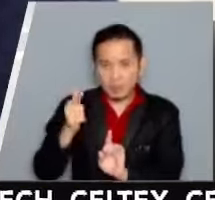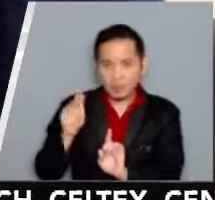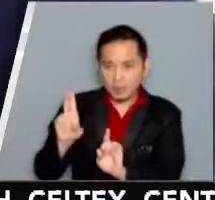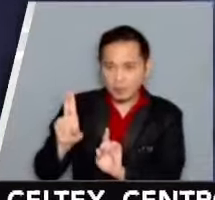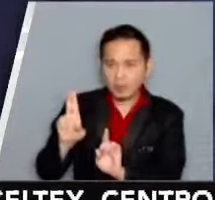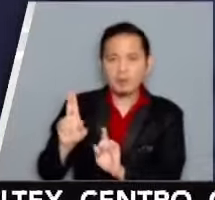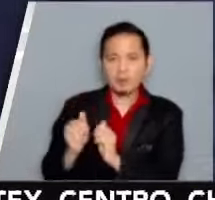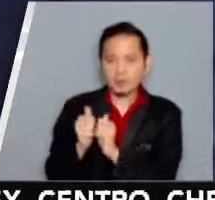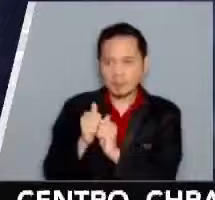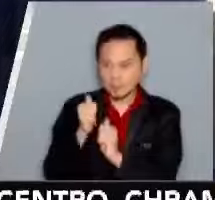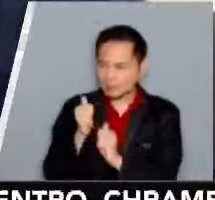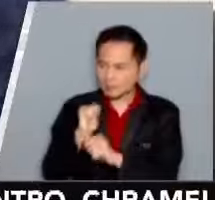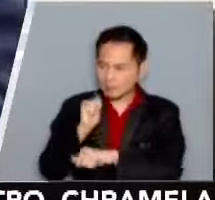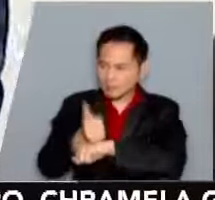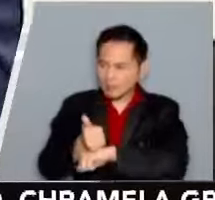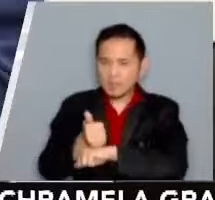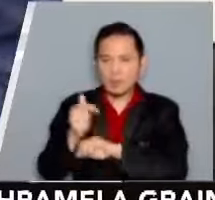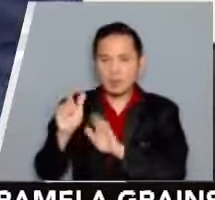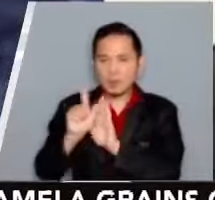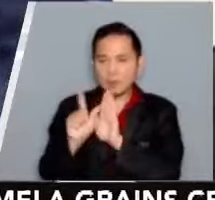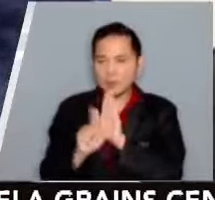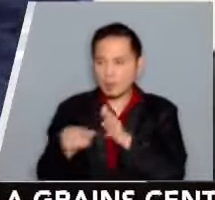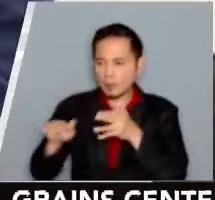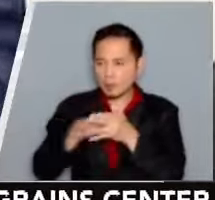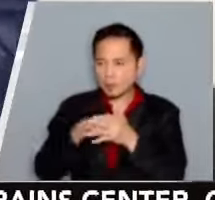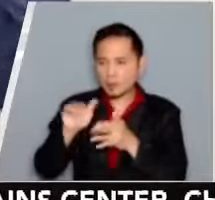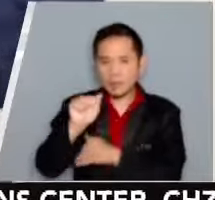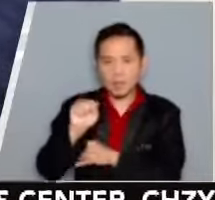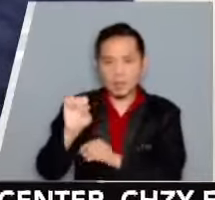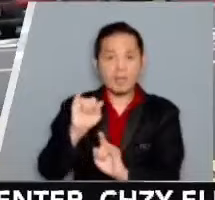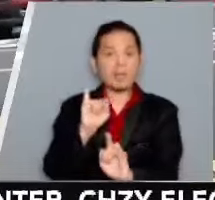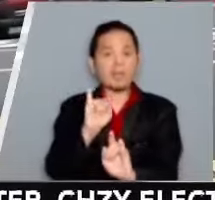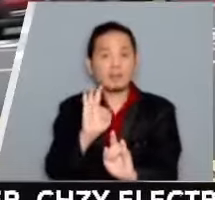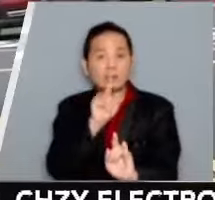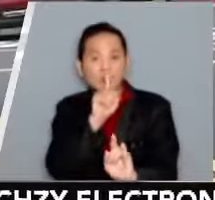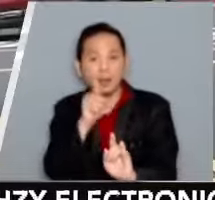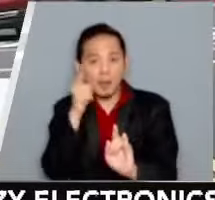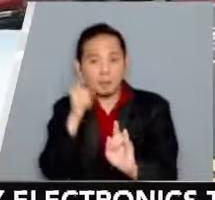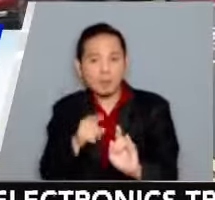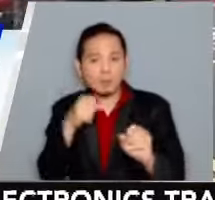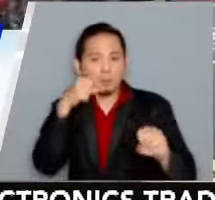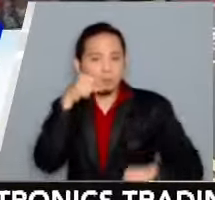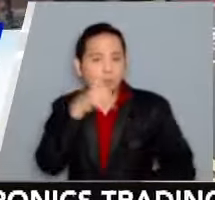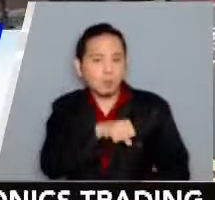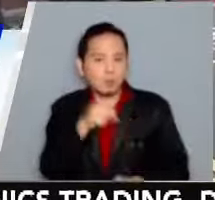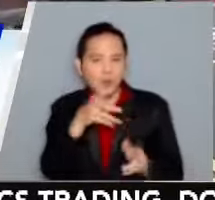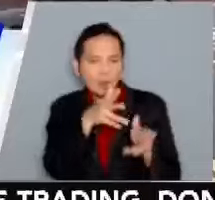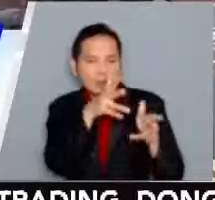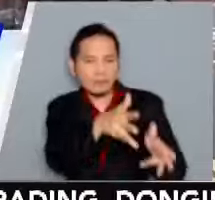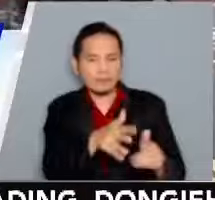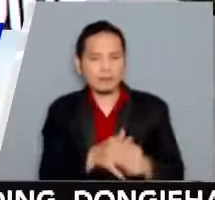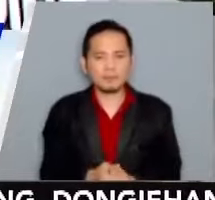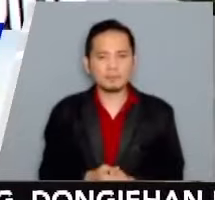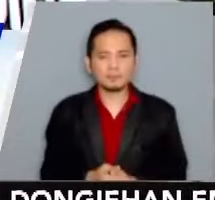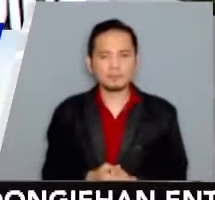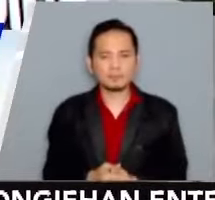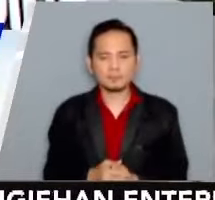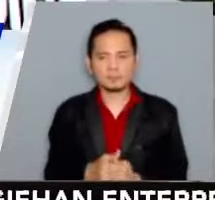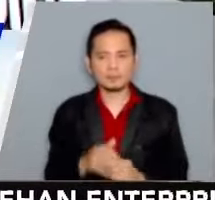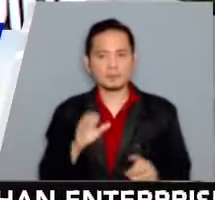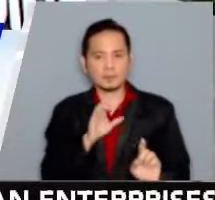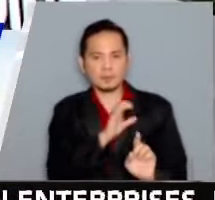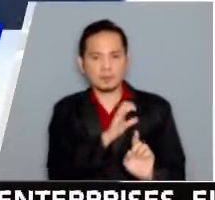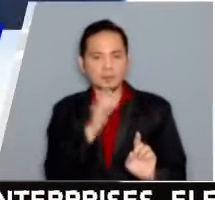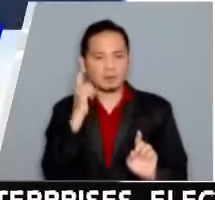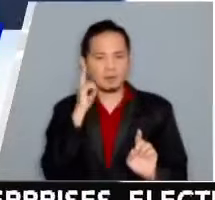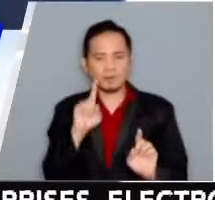hakbang kung mapatunayang may nagpabaya o may iregularidad maghahain ng resolusyon ng Senate committee on environment natural resources and